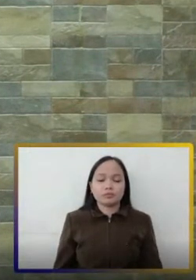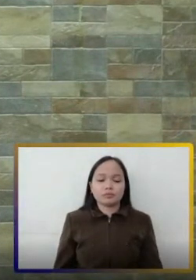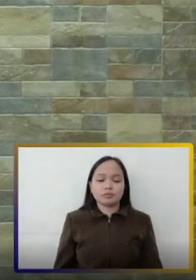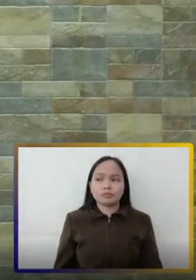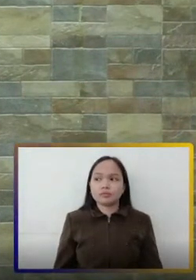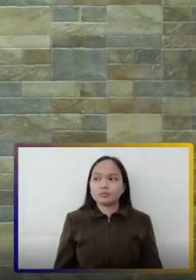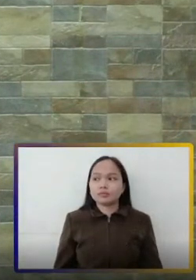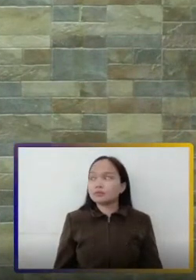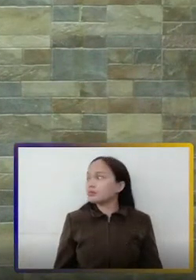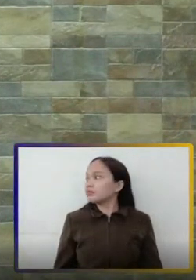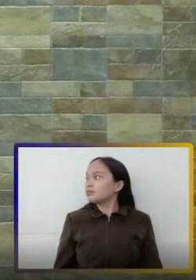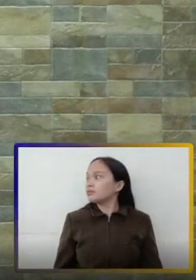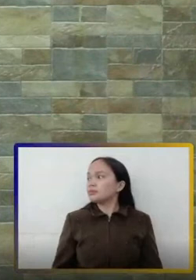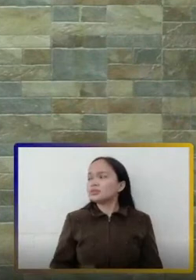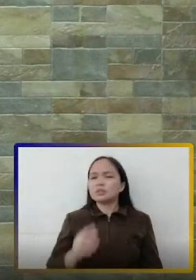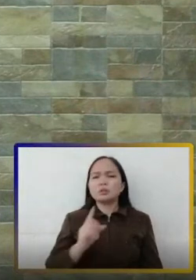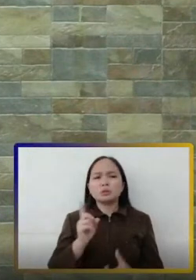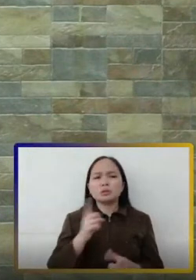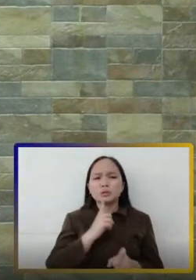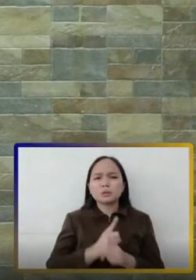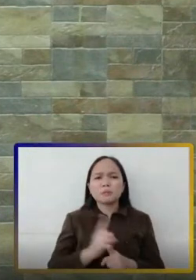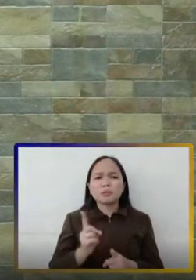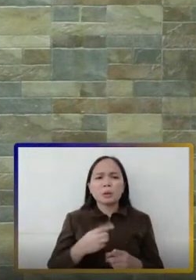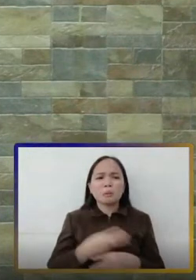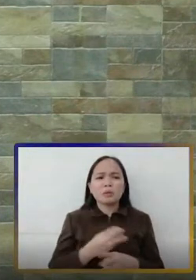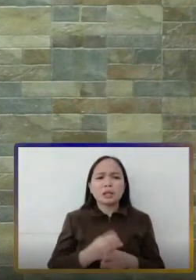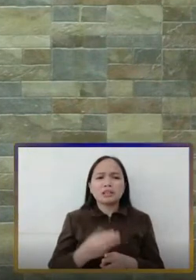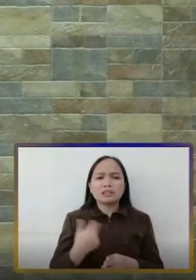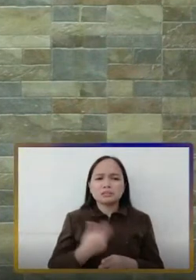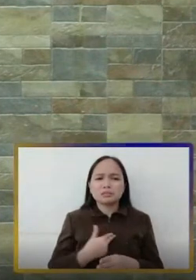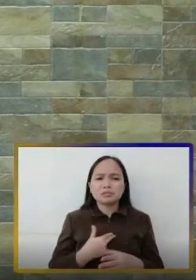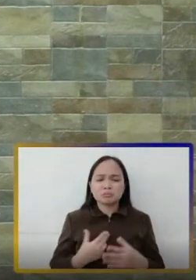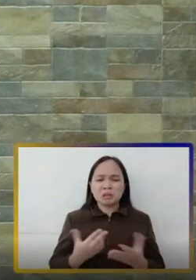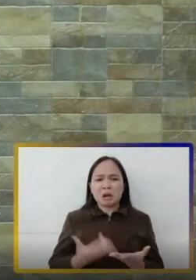In fact, pinayayaman pa natin